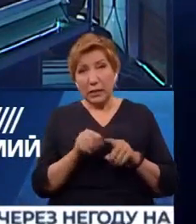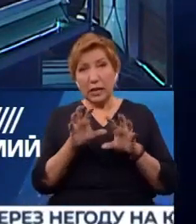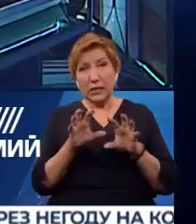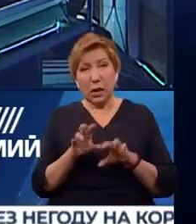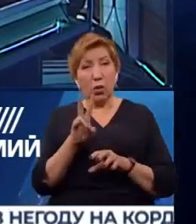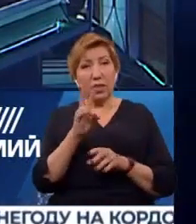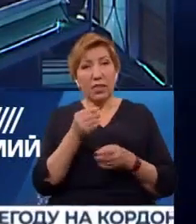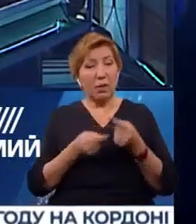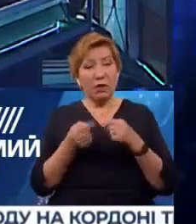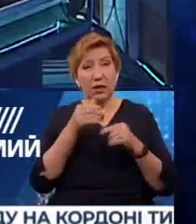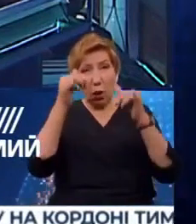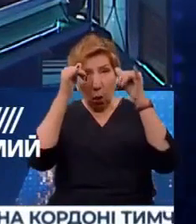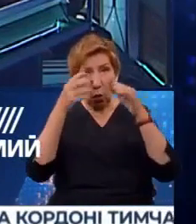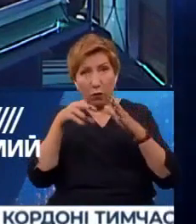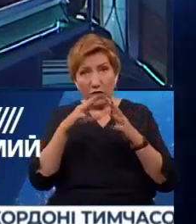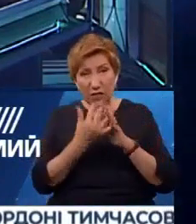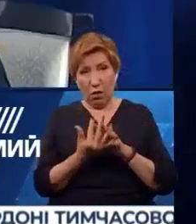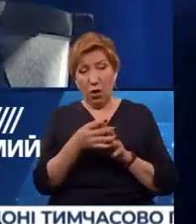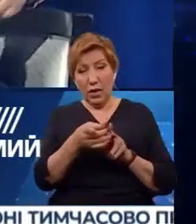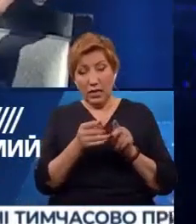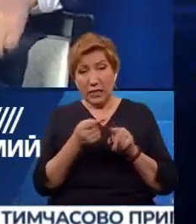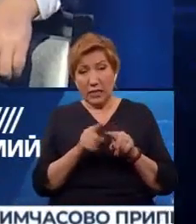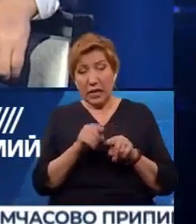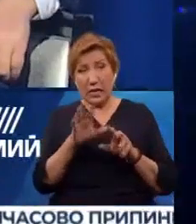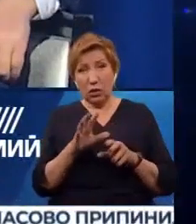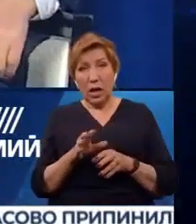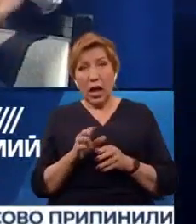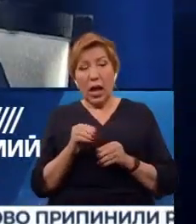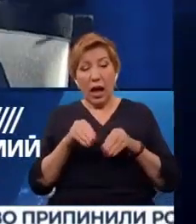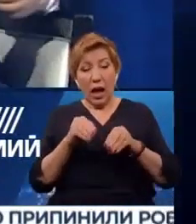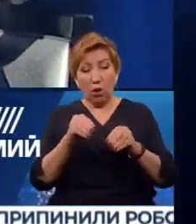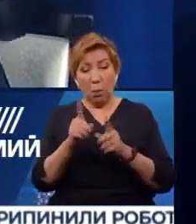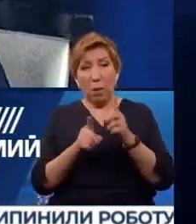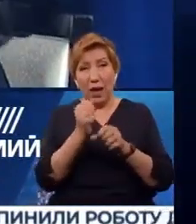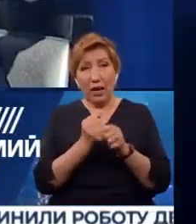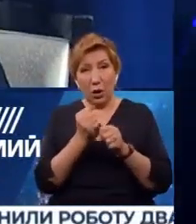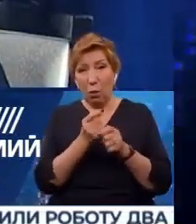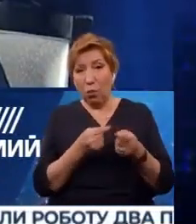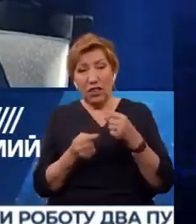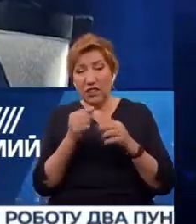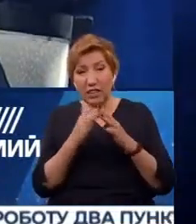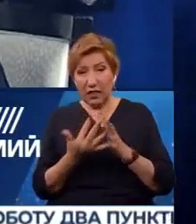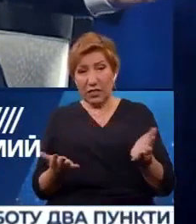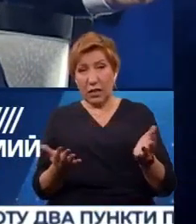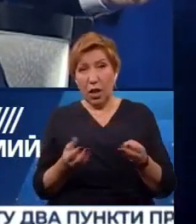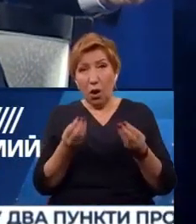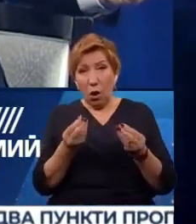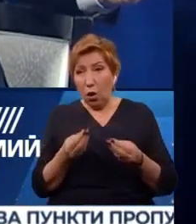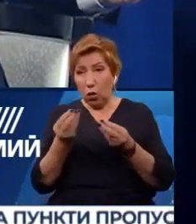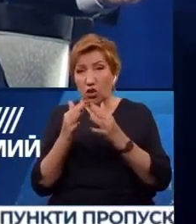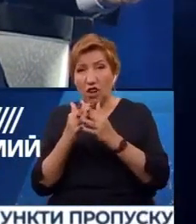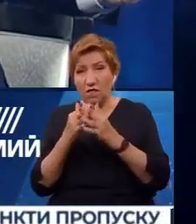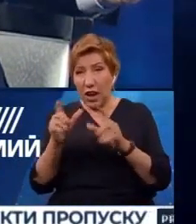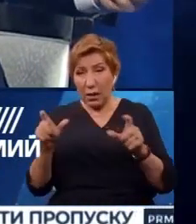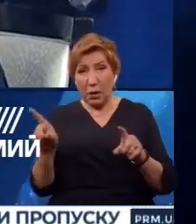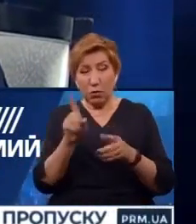не вертає корову в село, цей закон не вертає агропереробку в село, цей закон не дає гроші фермерам, щоб